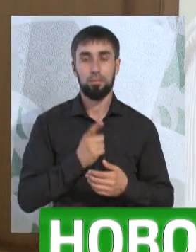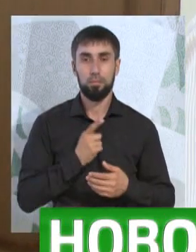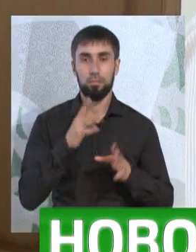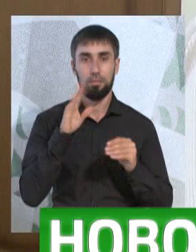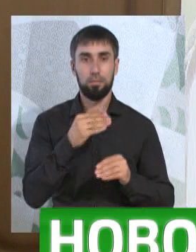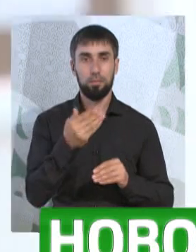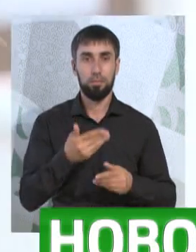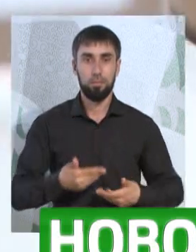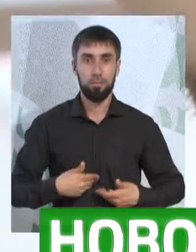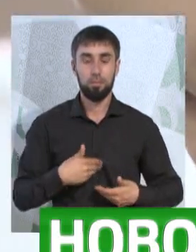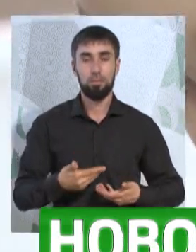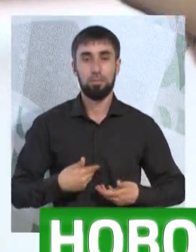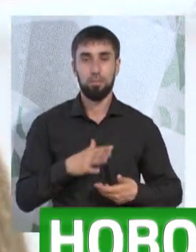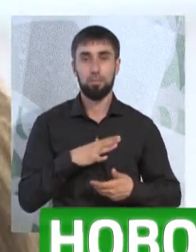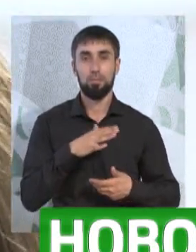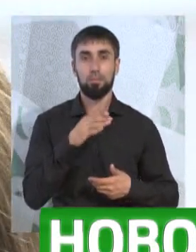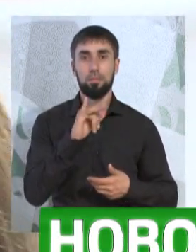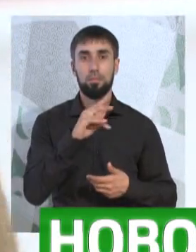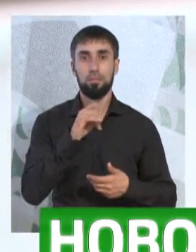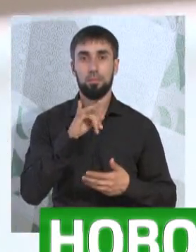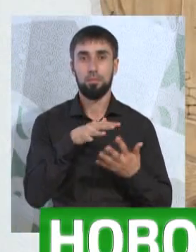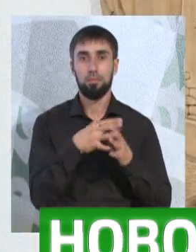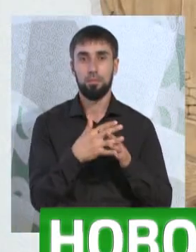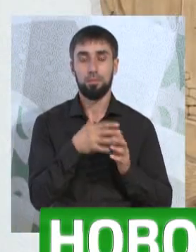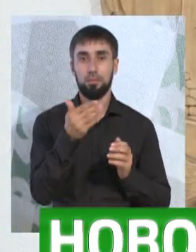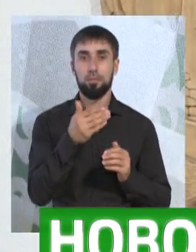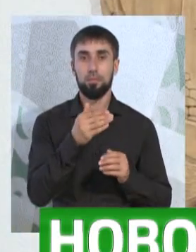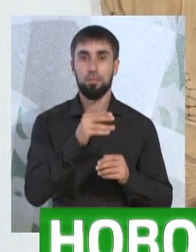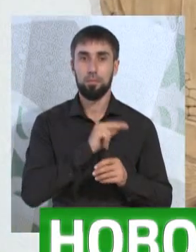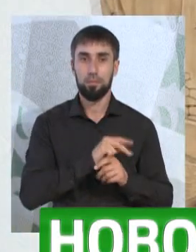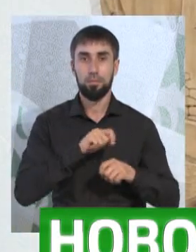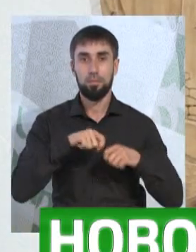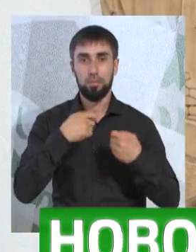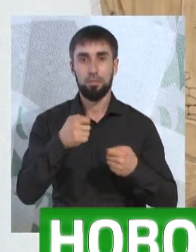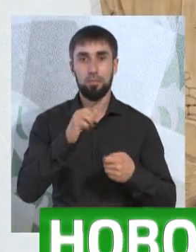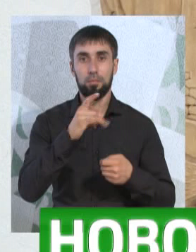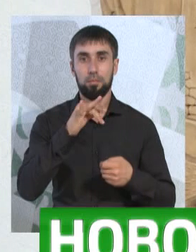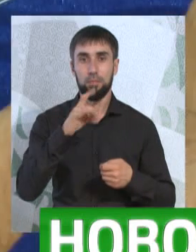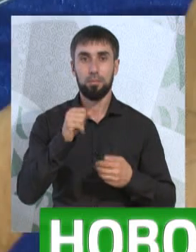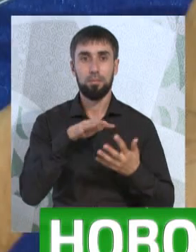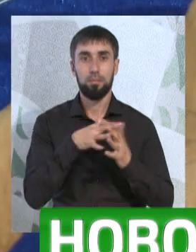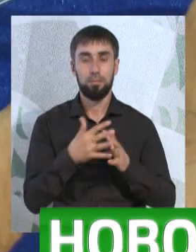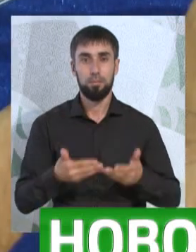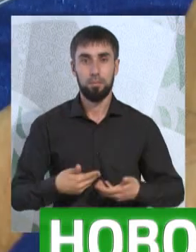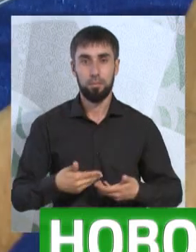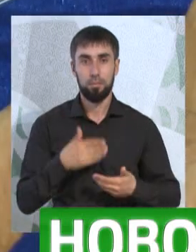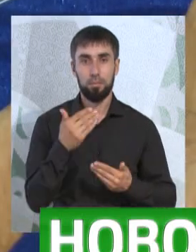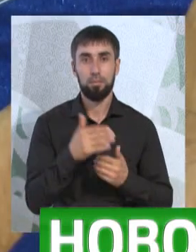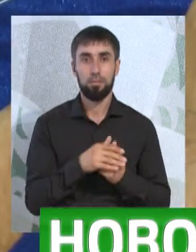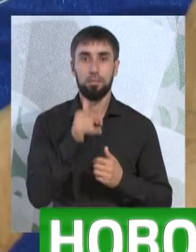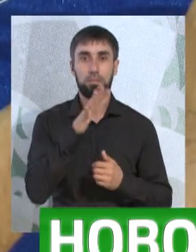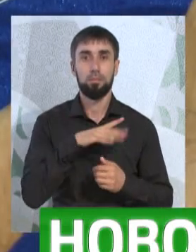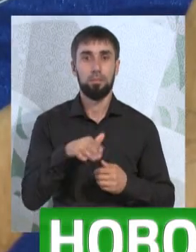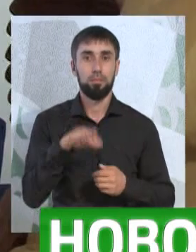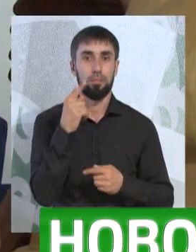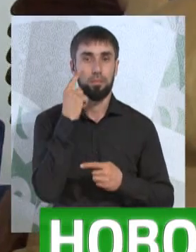жизнь он прожил в селении Инарки. И в своих работах с особой тонкостью передает атмосферу сельской жизни, то, что лицезрел с малых лет.